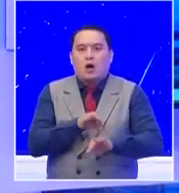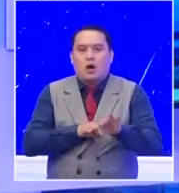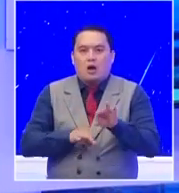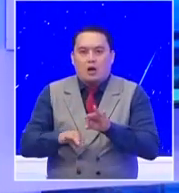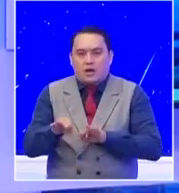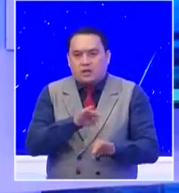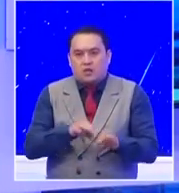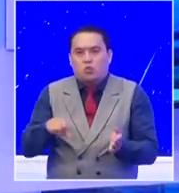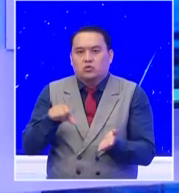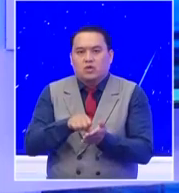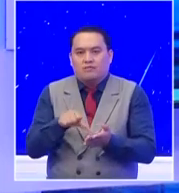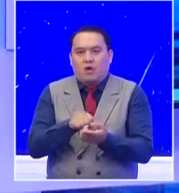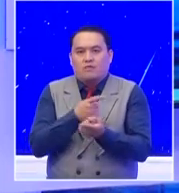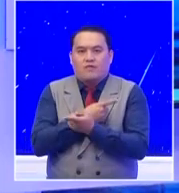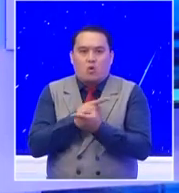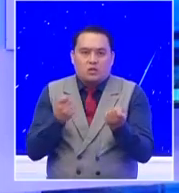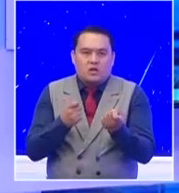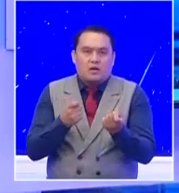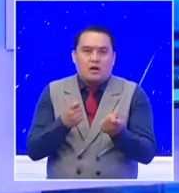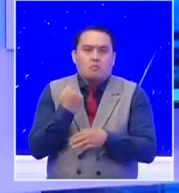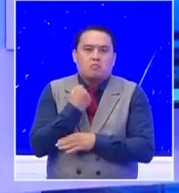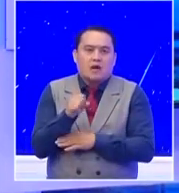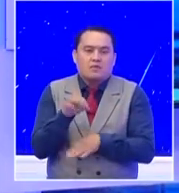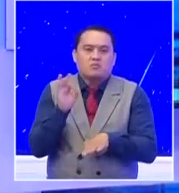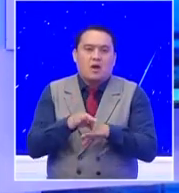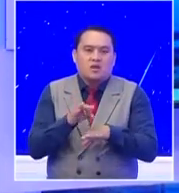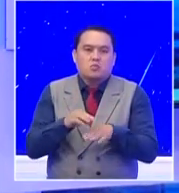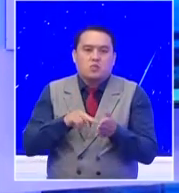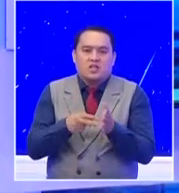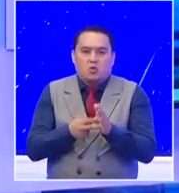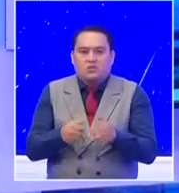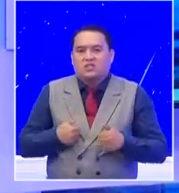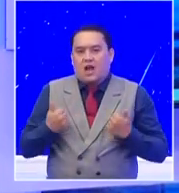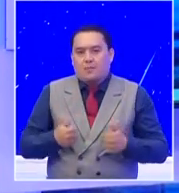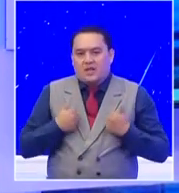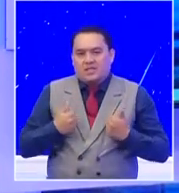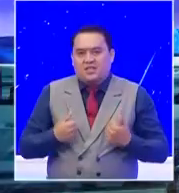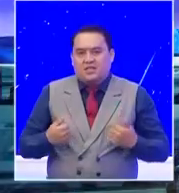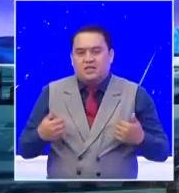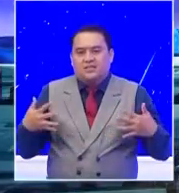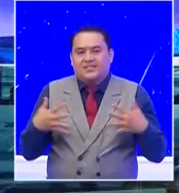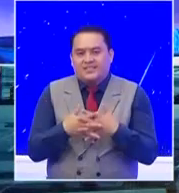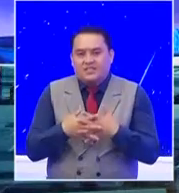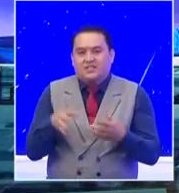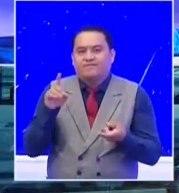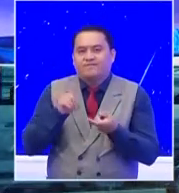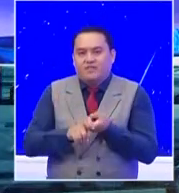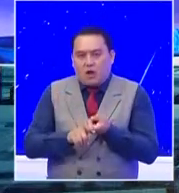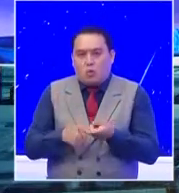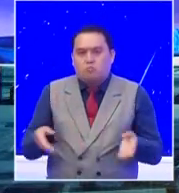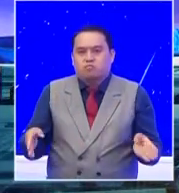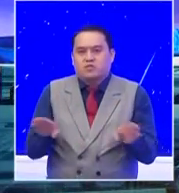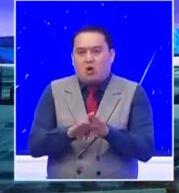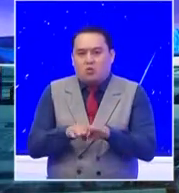проекта «Экстаклейт Фоков», намерены победить болезнь. Ученые стремятся идентифицировать соединения, которые способны